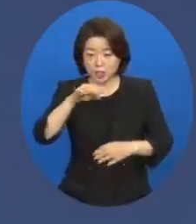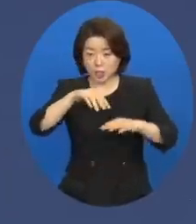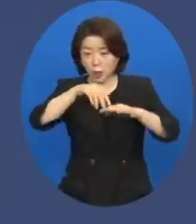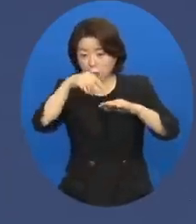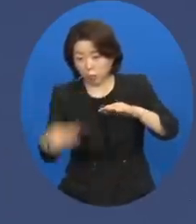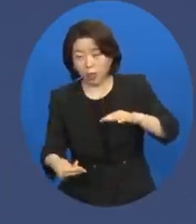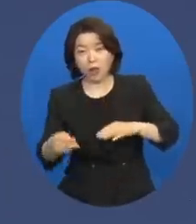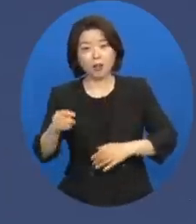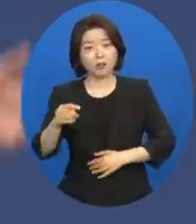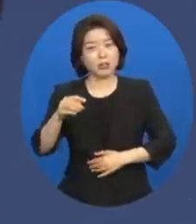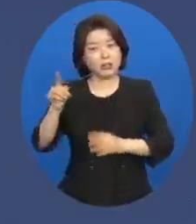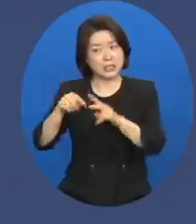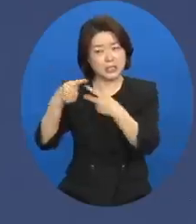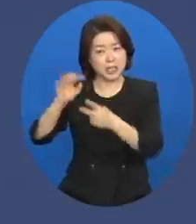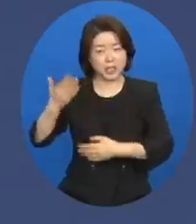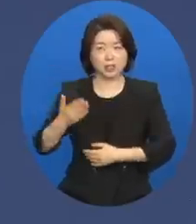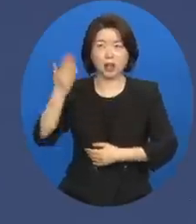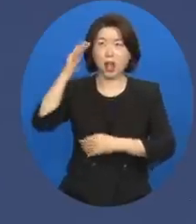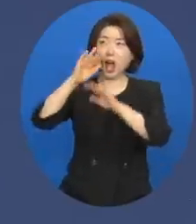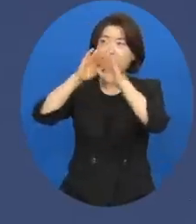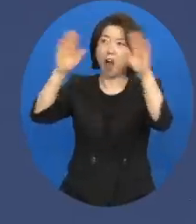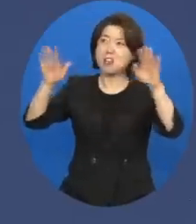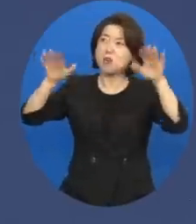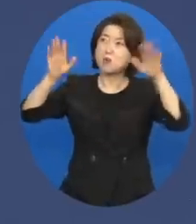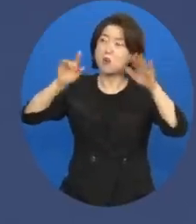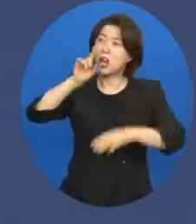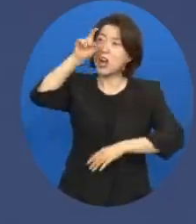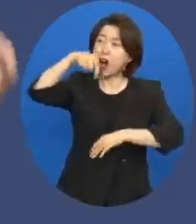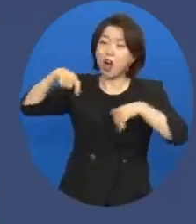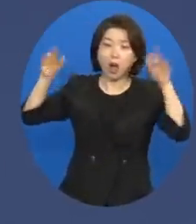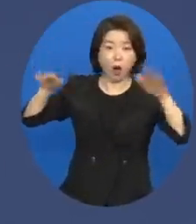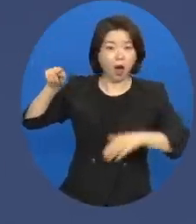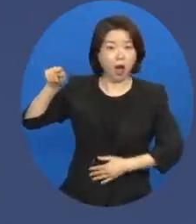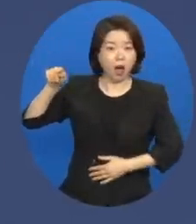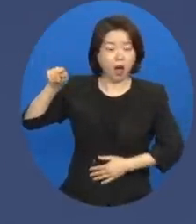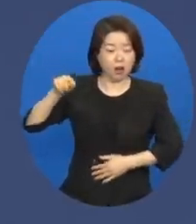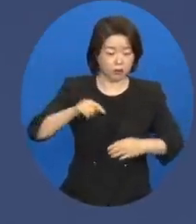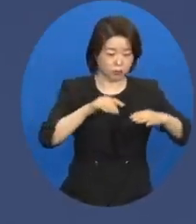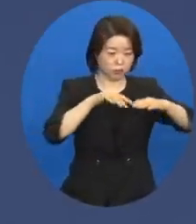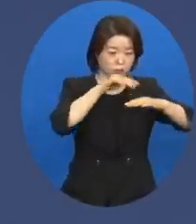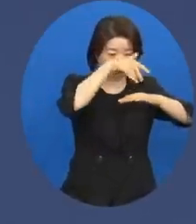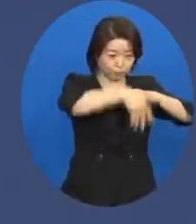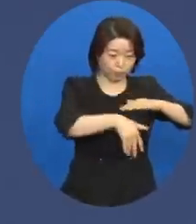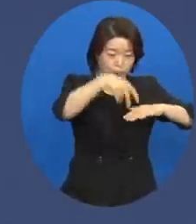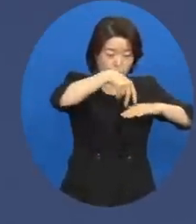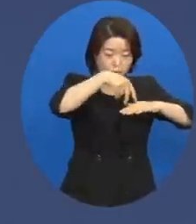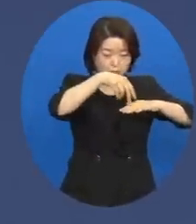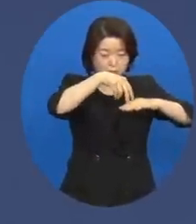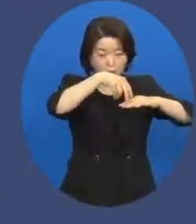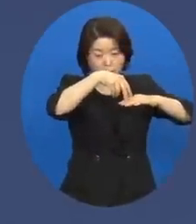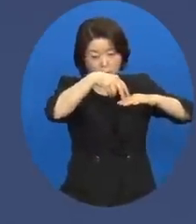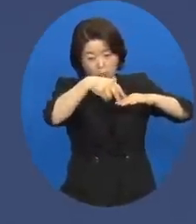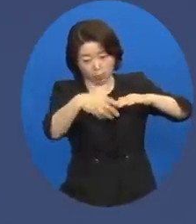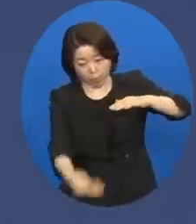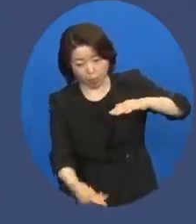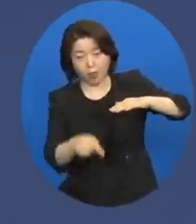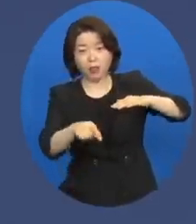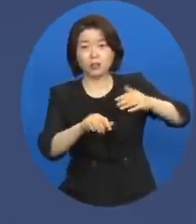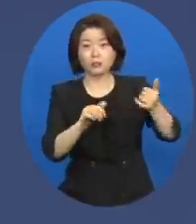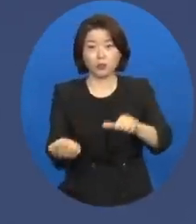되는데 하늘의 왕자인 독수리가 폭포에서 그것도 추락해서